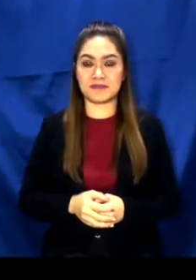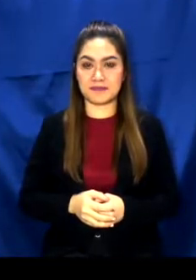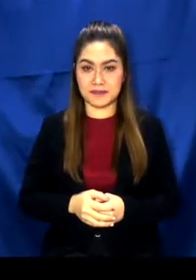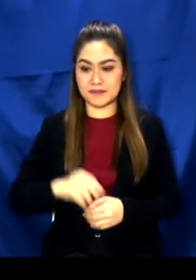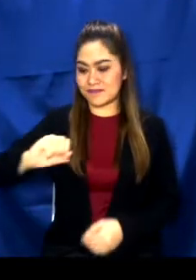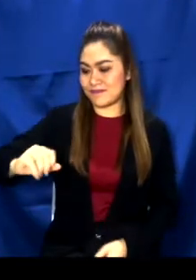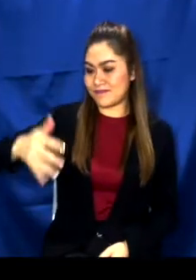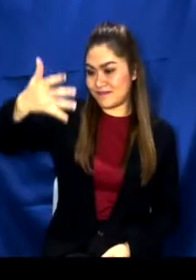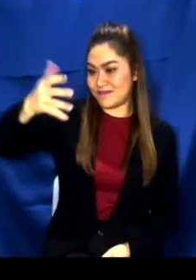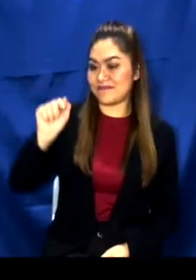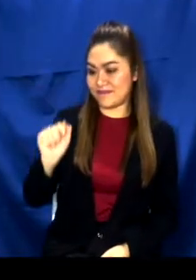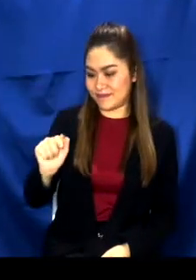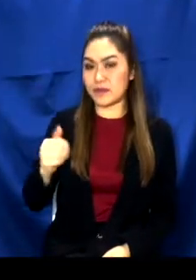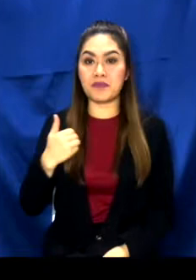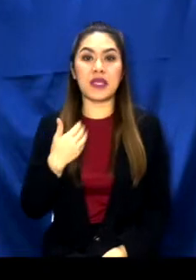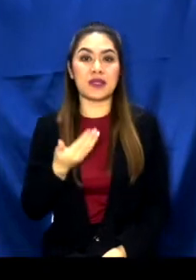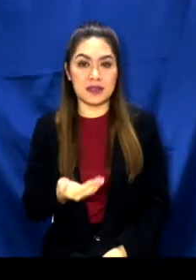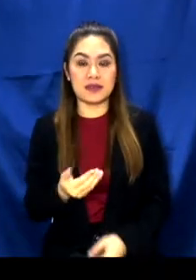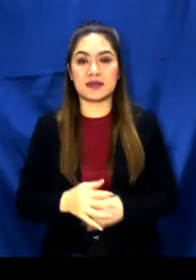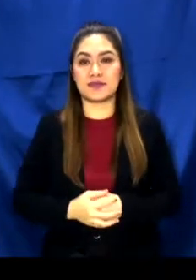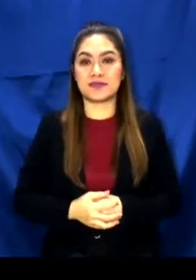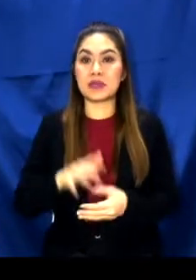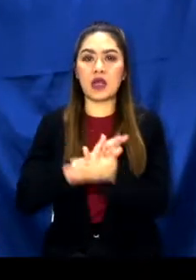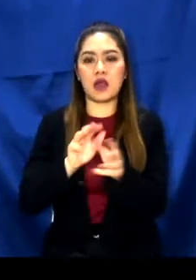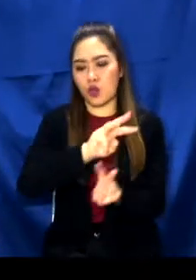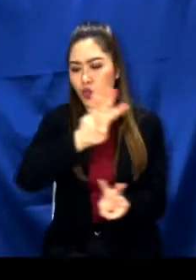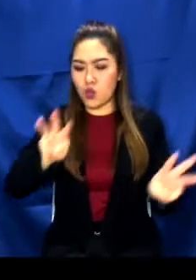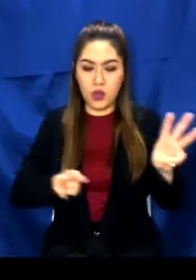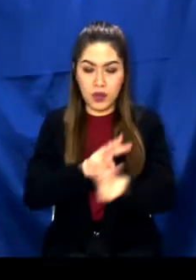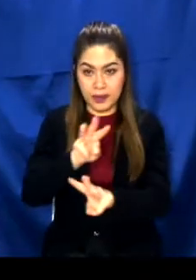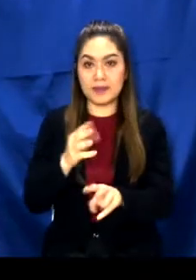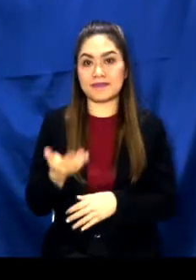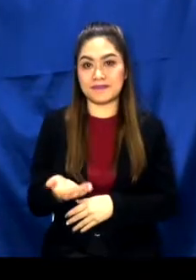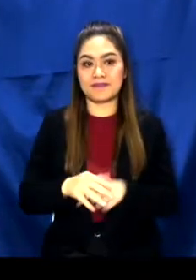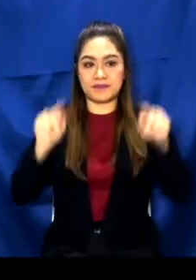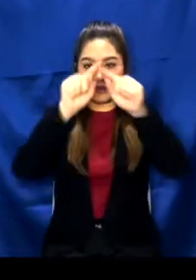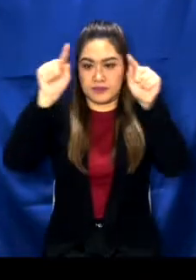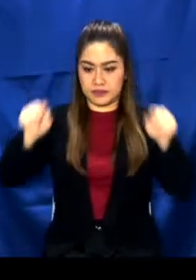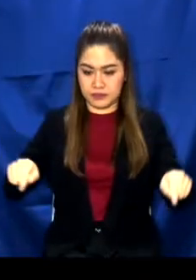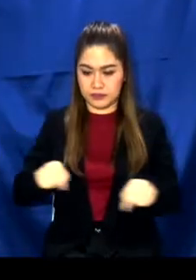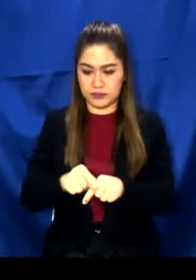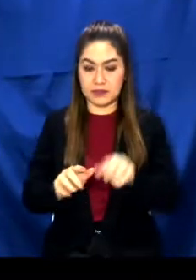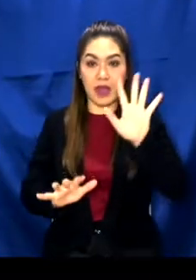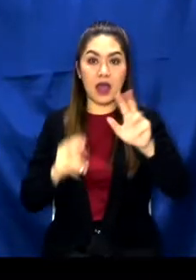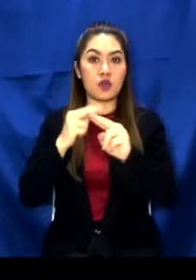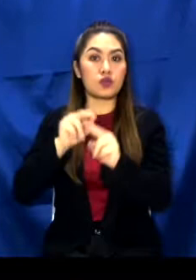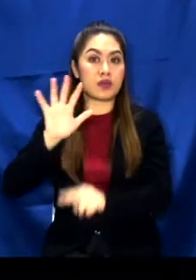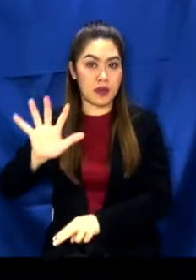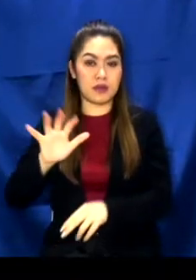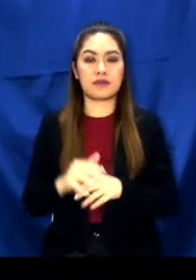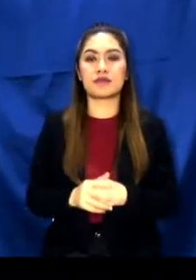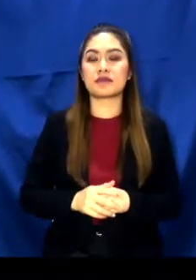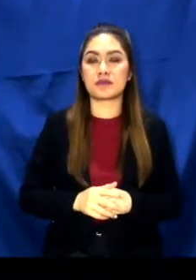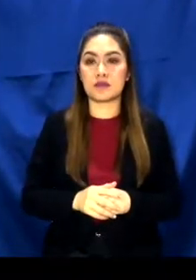พอได้แล้วนะคะมันก็จะเป็นหน้านี้ขึ้นมากระดาษโล่งๆแบบนี้นะคะสี่เหลี่ยม5คูณ5เซนถ้าเกิดว่